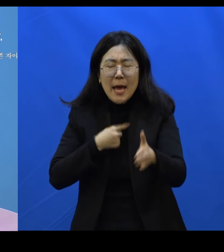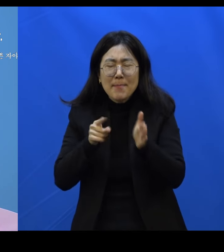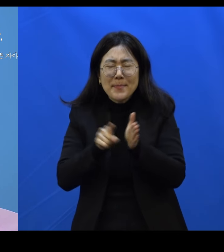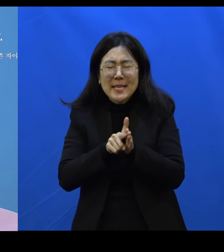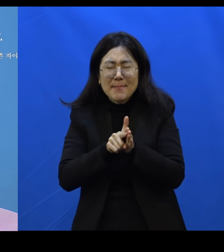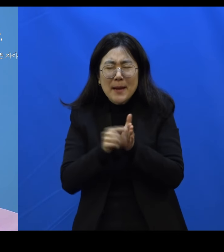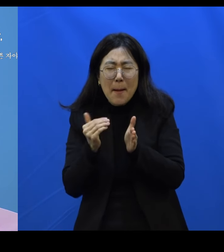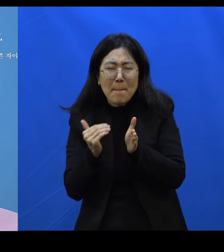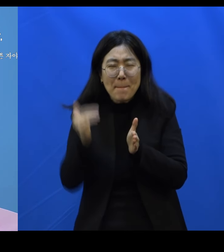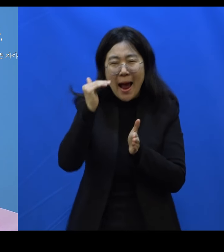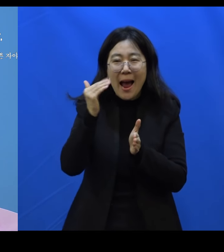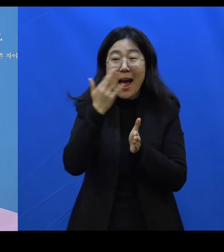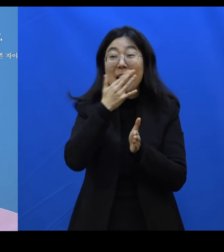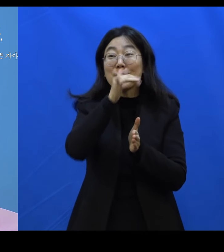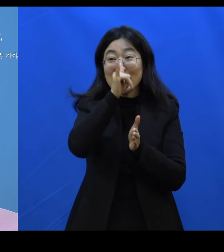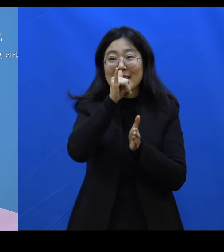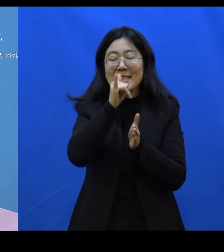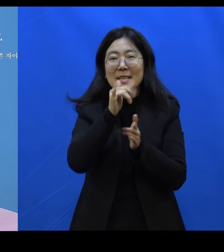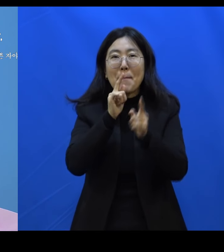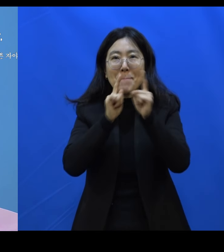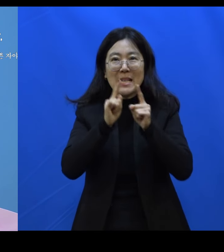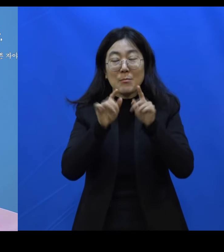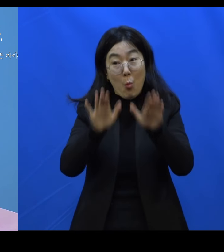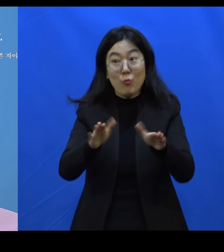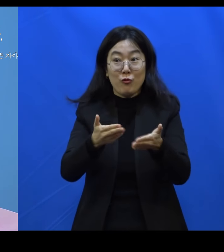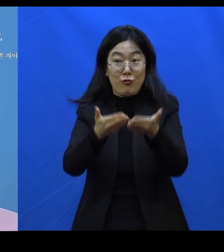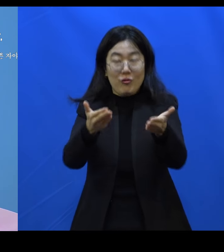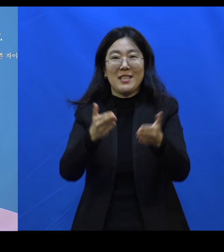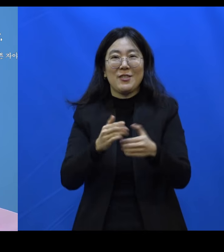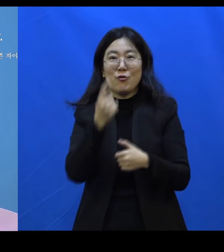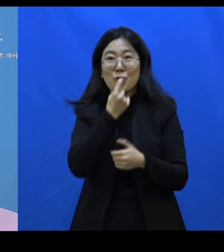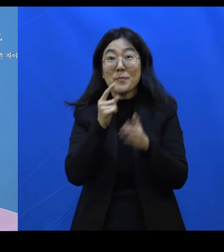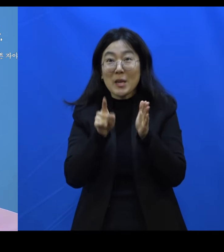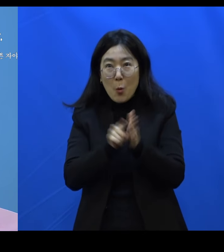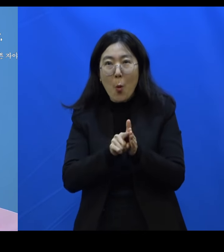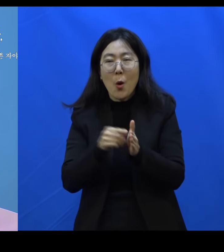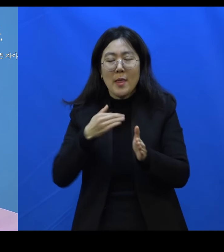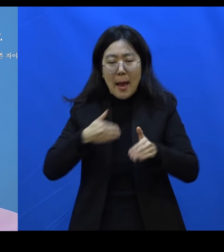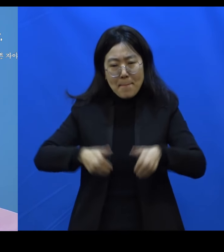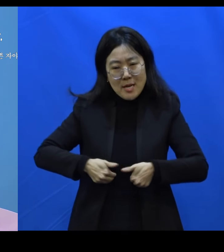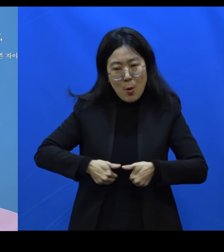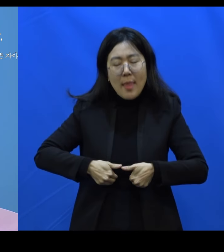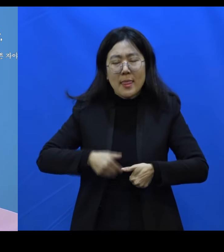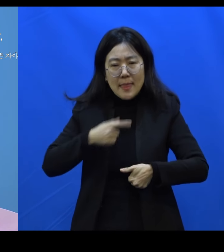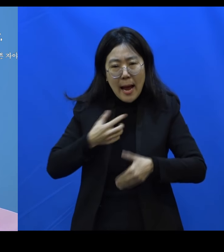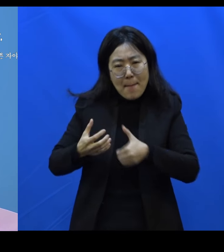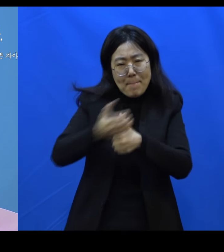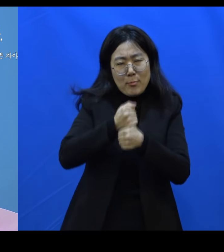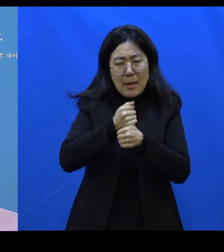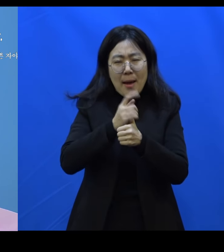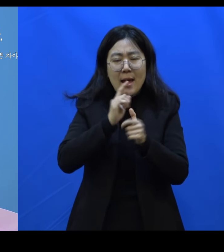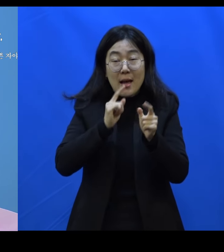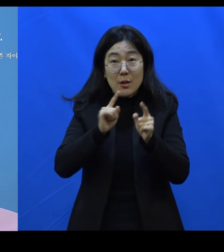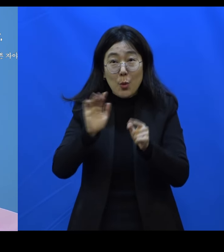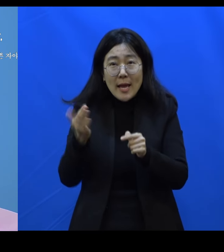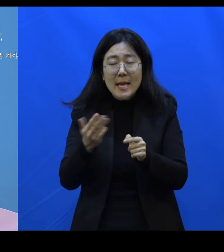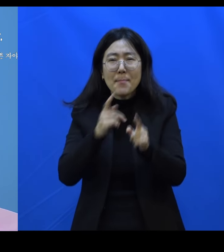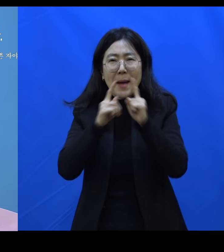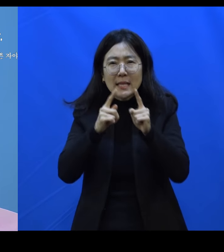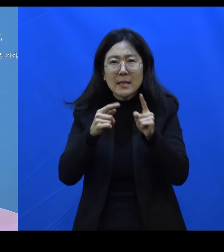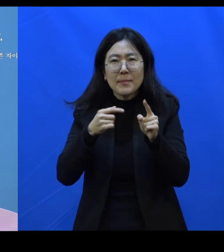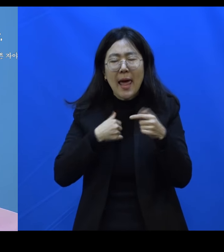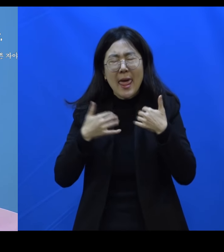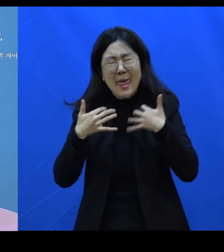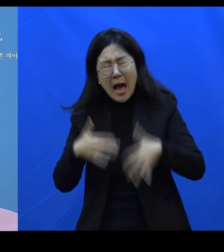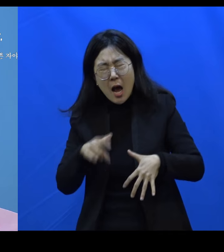연결되는 것들을 적용하시고 또 나에게 필요한 게 뭔지, 내가 붙들어야 될 게 뭔지, 내가 약한 게